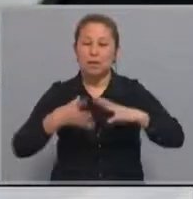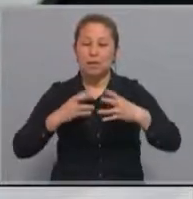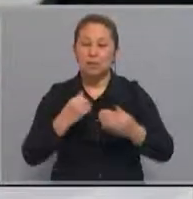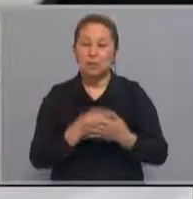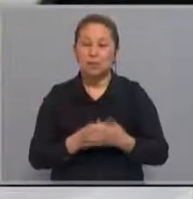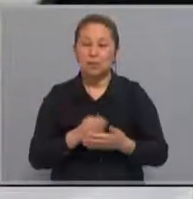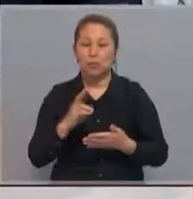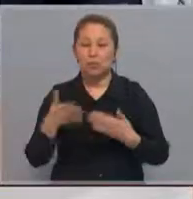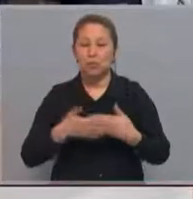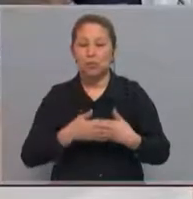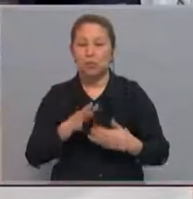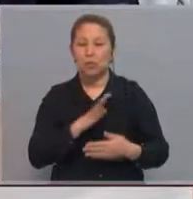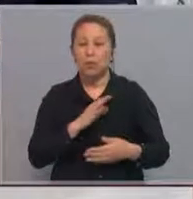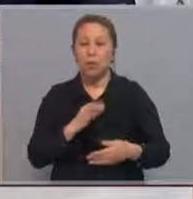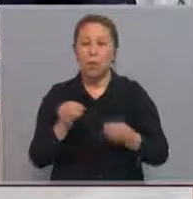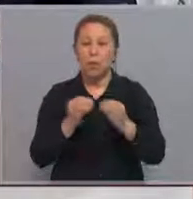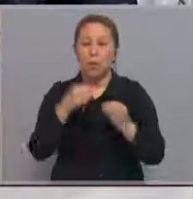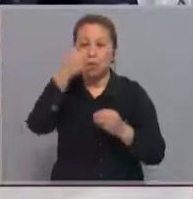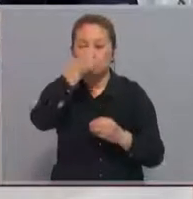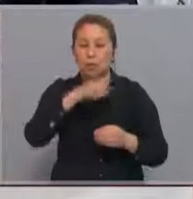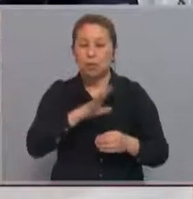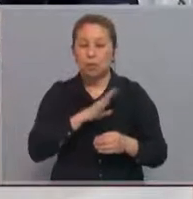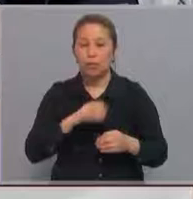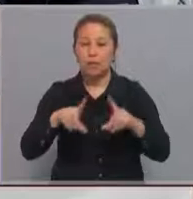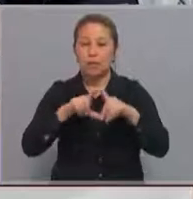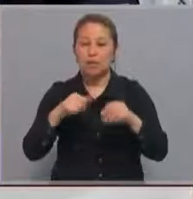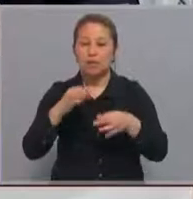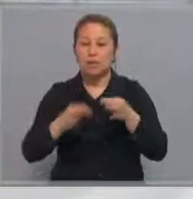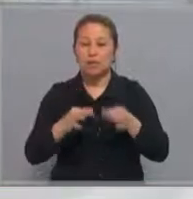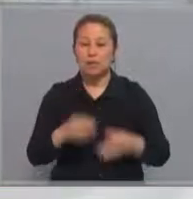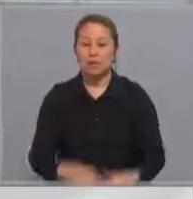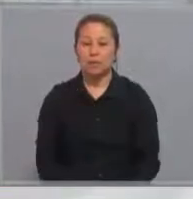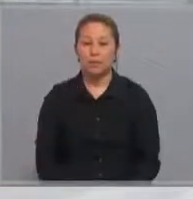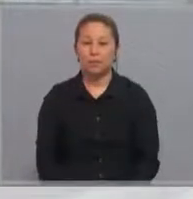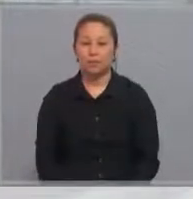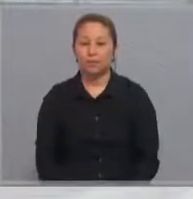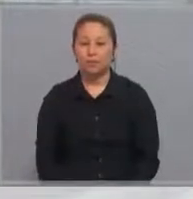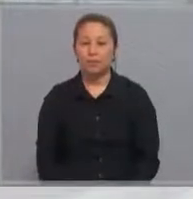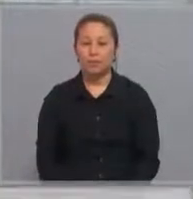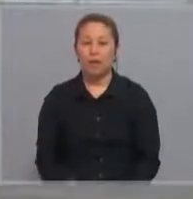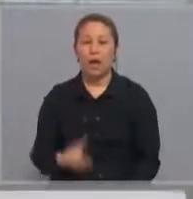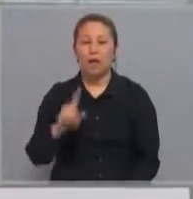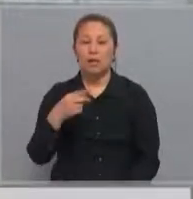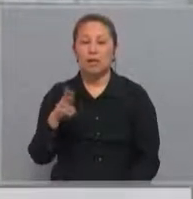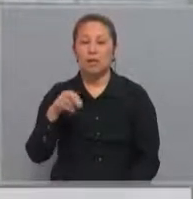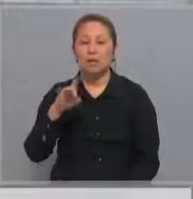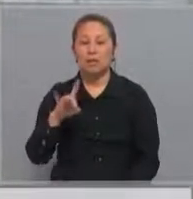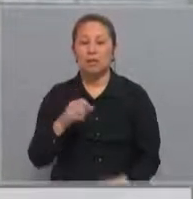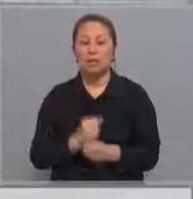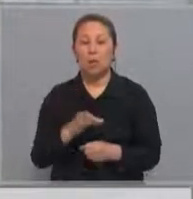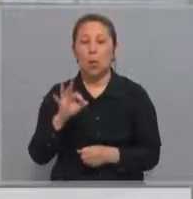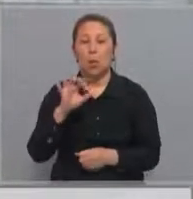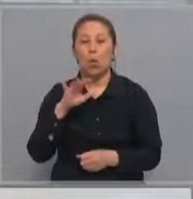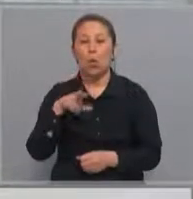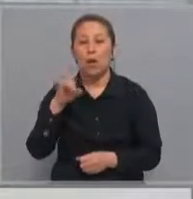шоттарымыз боғатталды. Бұл тартыс 10 жылға созылып келеді, дейді мекеменің заңгері. Біріншіден жаңағы департамент госдоходов Умаров